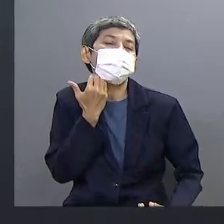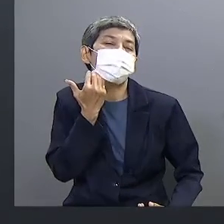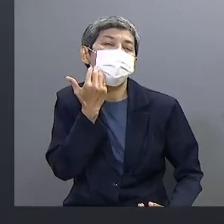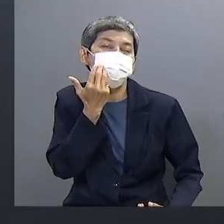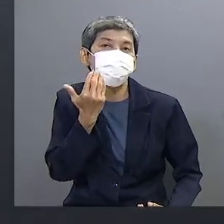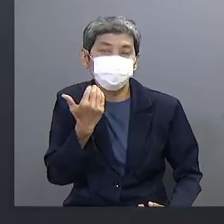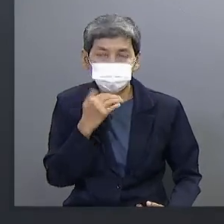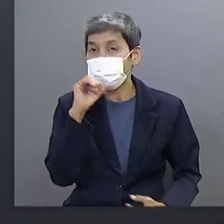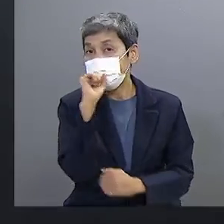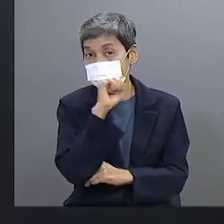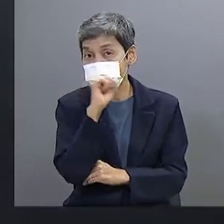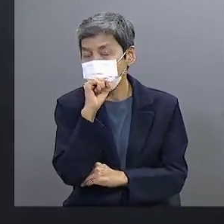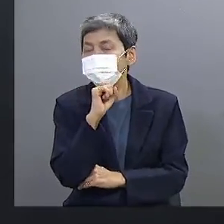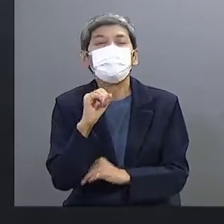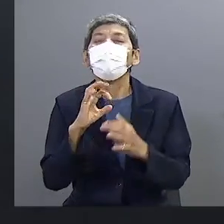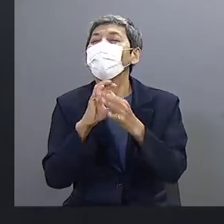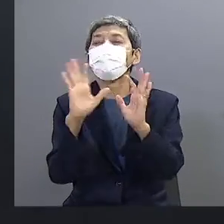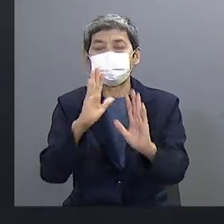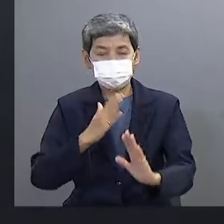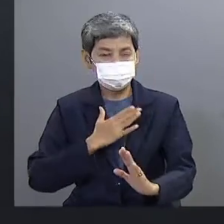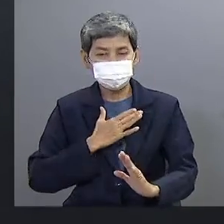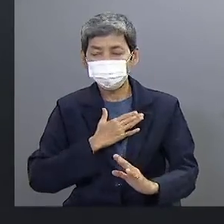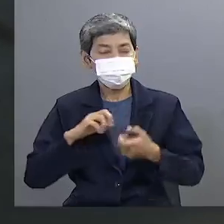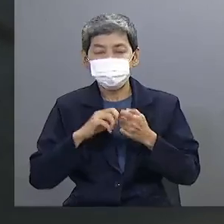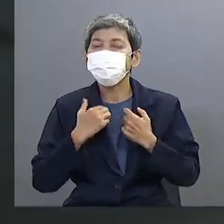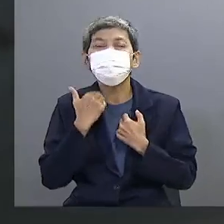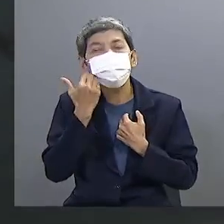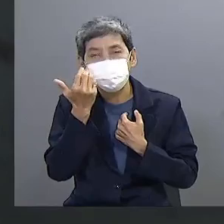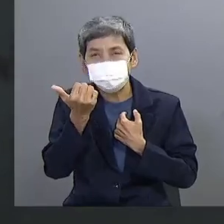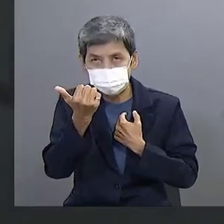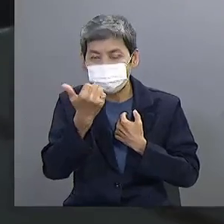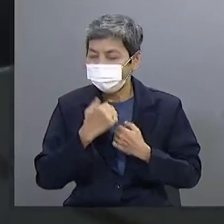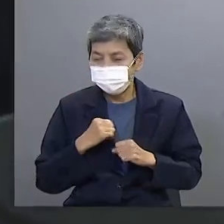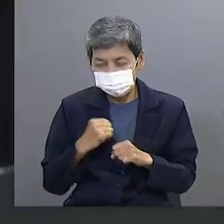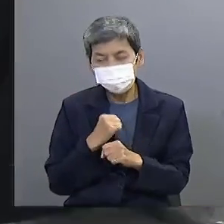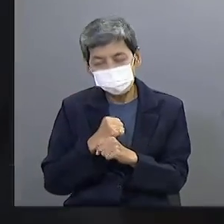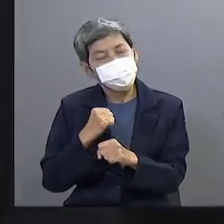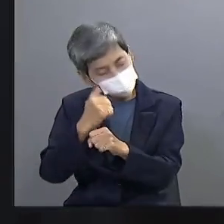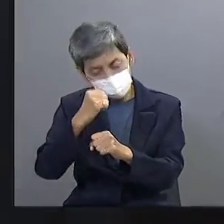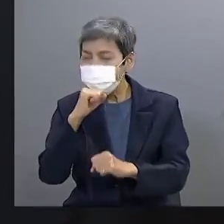งนะฮะไม่ต้องเป็นห่วงครับเพราะว่าไม่ได้รับผลกระทบพร้อมกับลุยงานยาวๆได้แล้วครับ